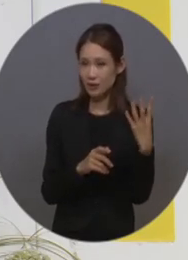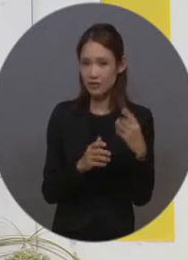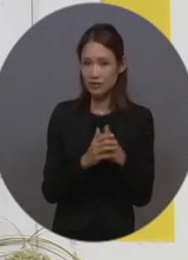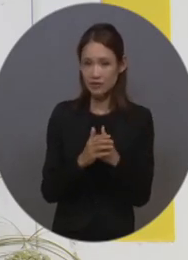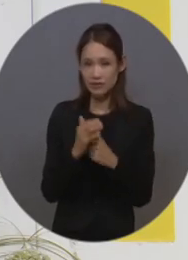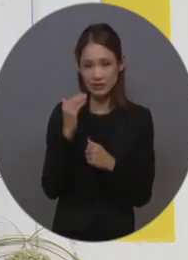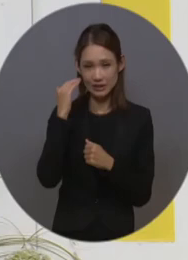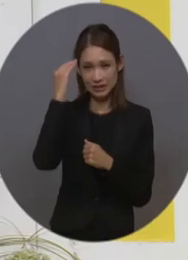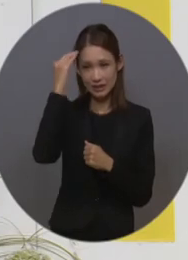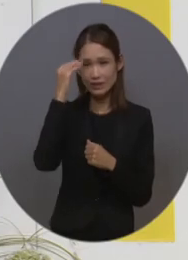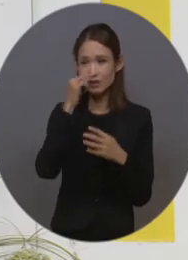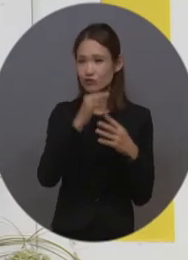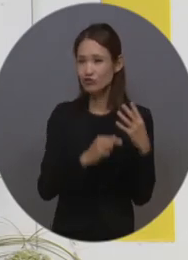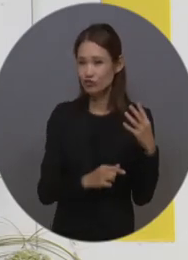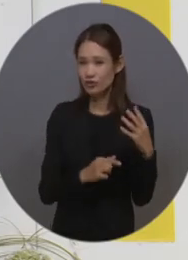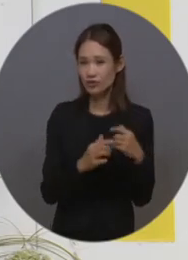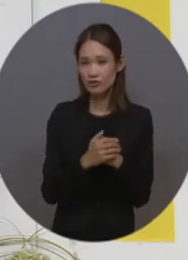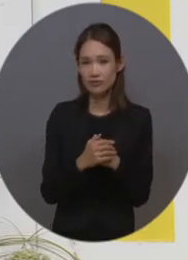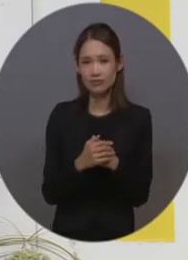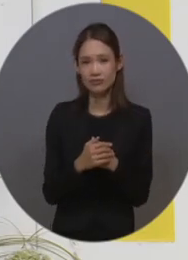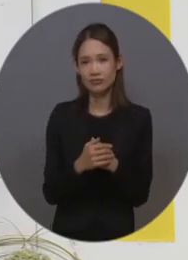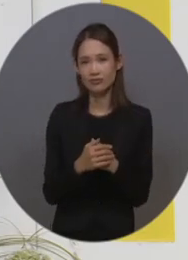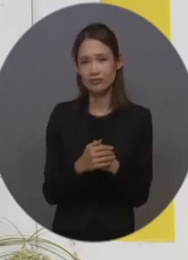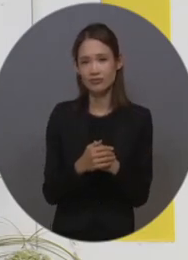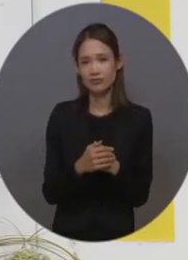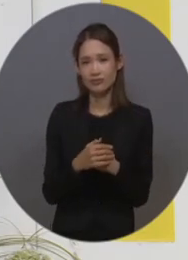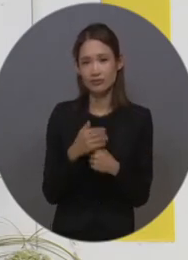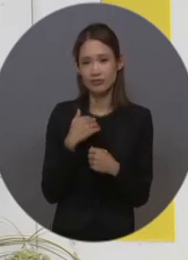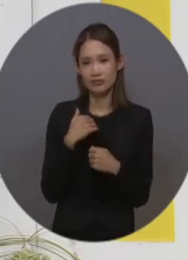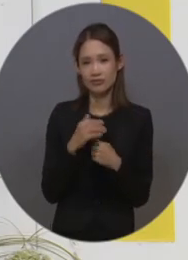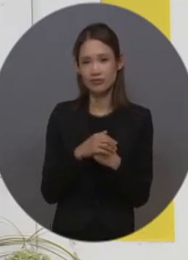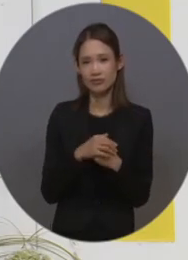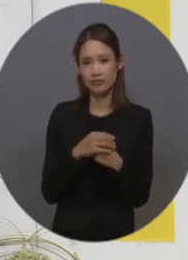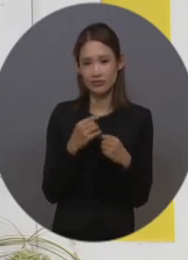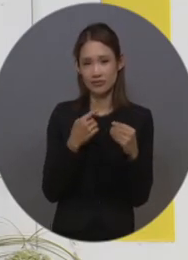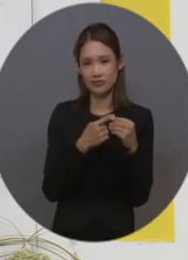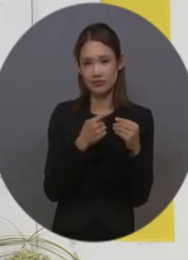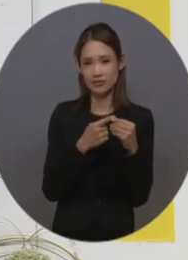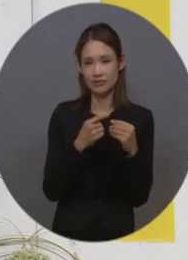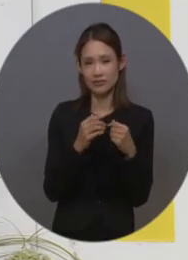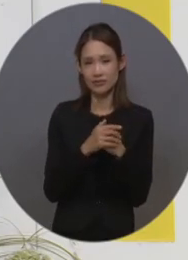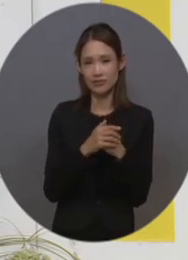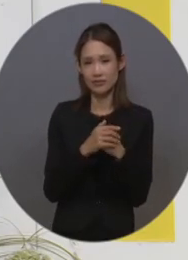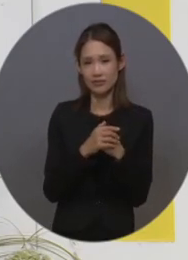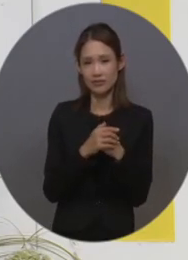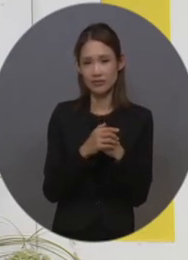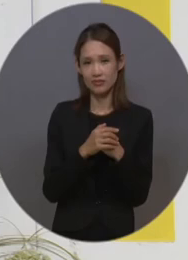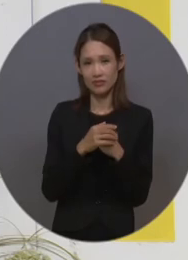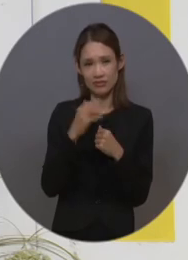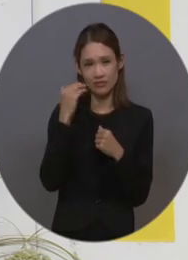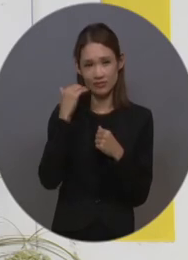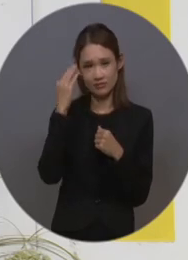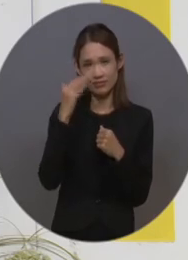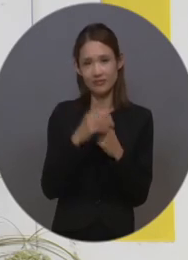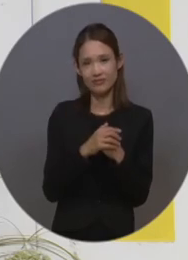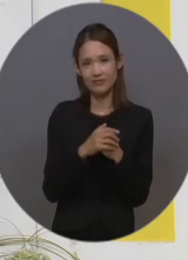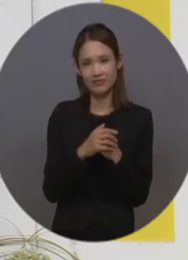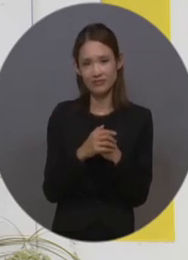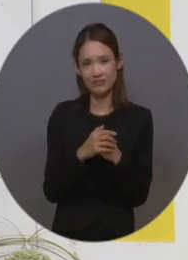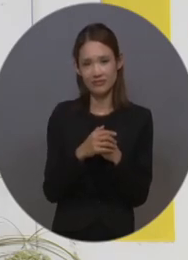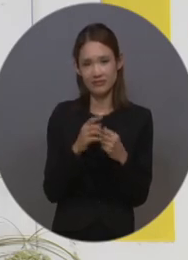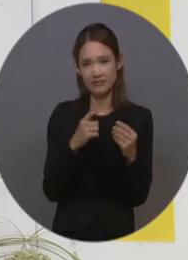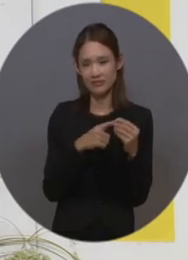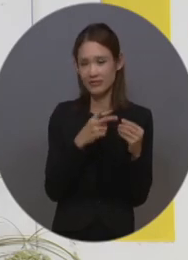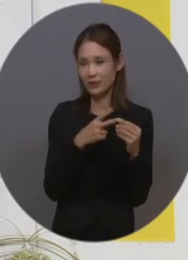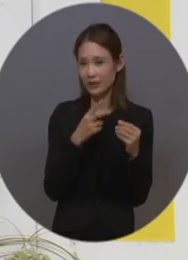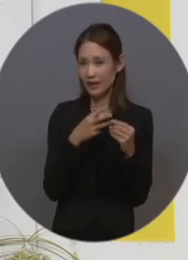키 순서대로 하자. 그러니까 이제 제가 이제 키가 1번이 됐어요. 근데 키 되게 크시잖아요. 네, 그래서 1, 2,